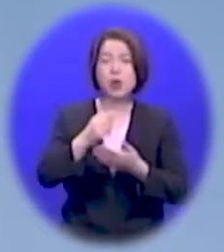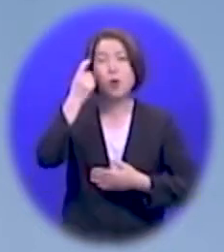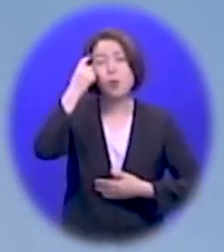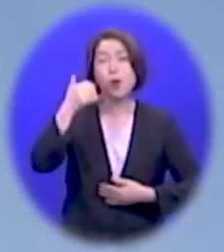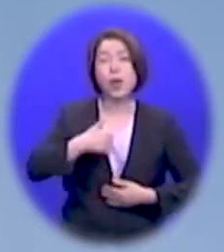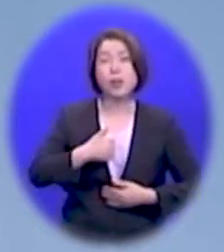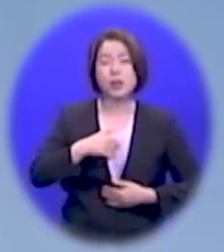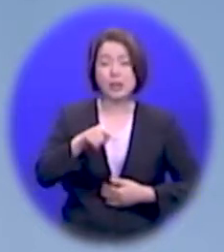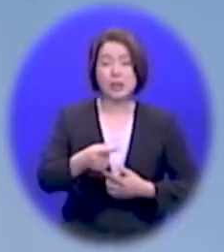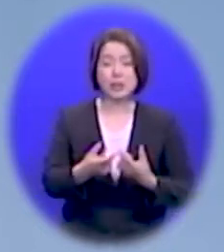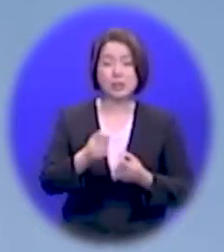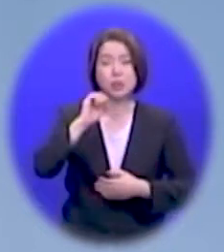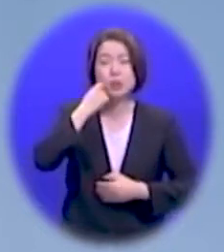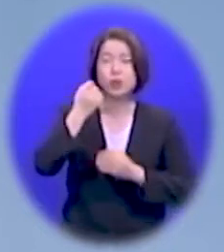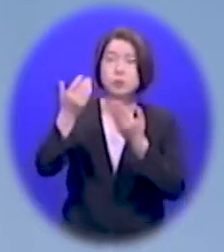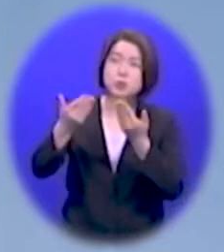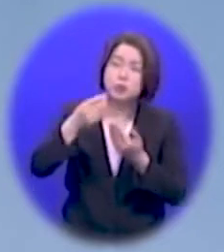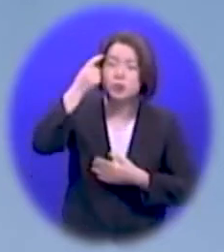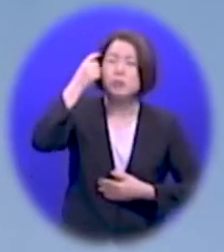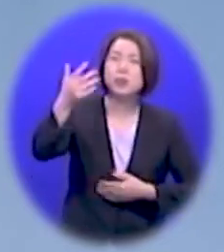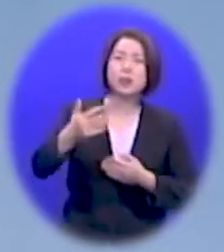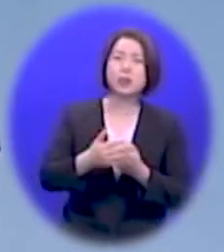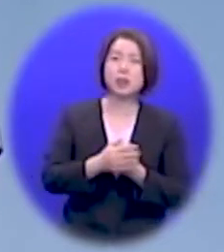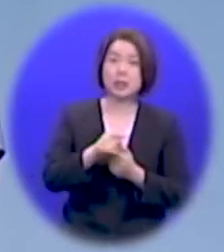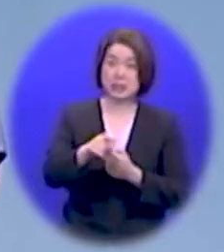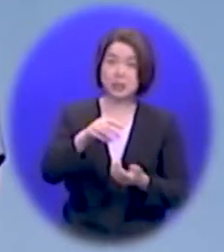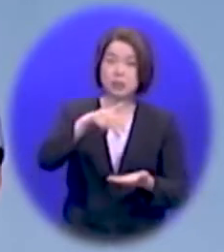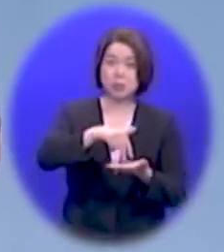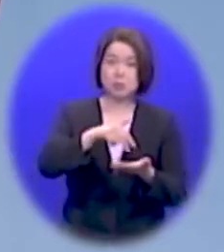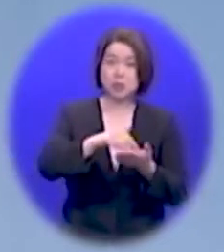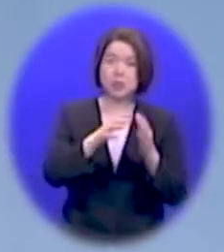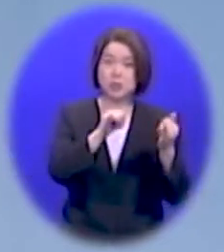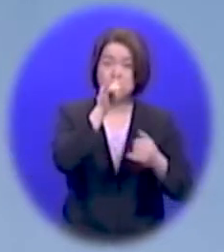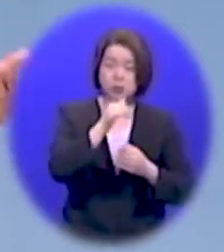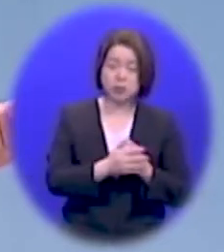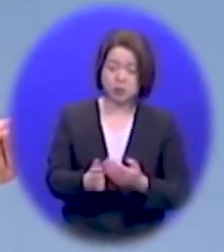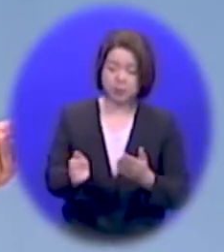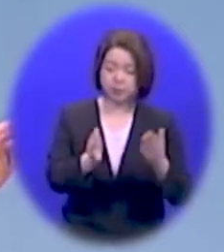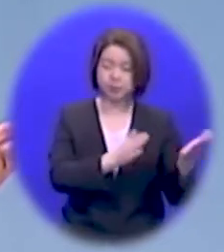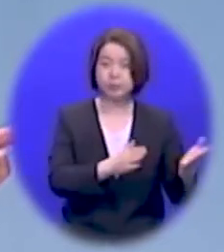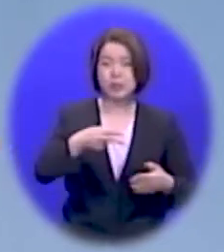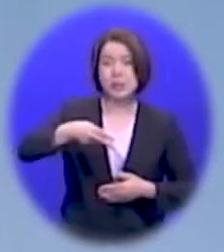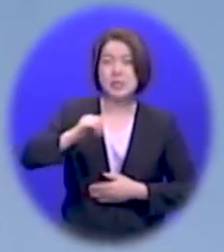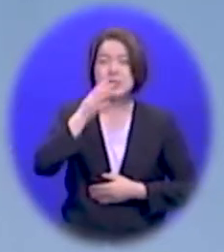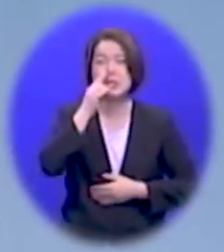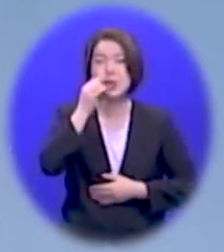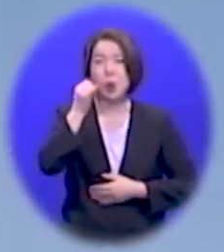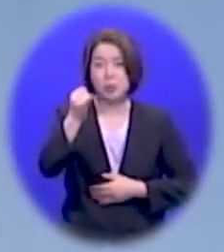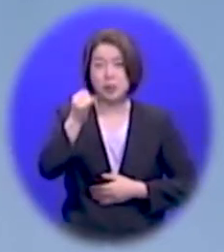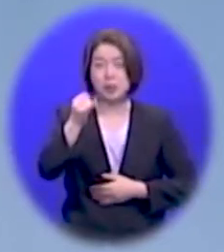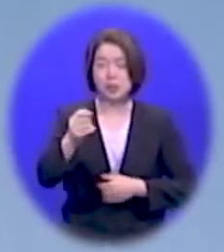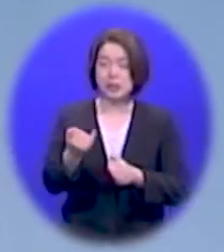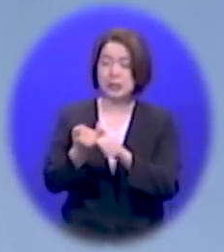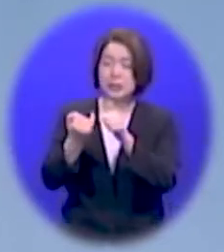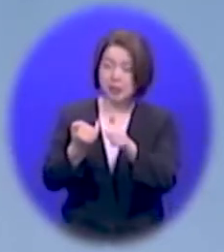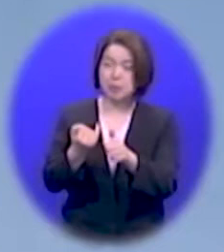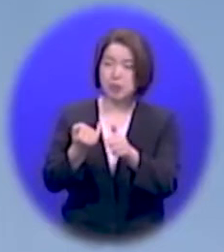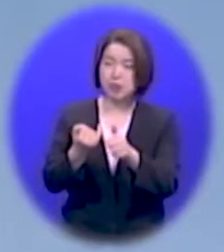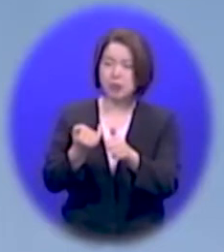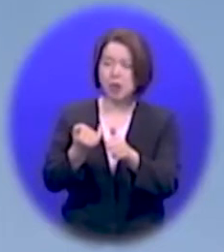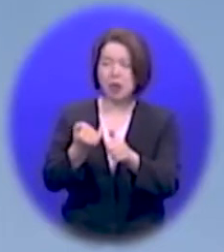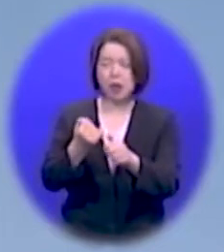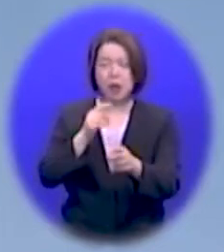날개 잃은 어려움을 주십니까 그런 분도 계시고 시어머니 남편의 정말 감당할 수 없는 말이나